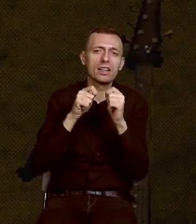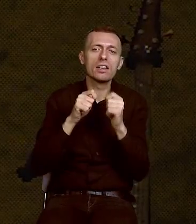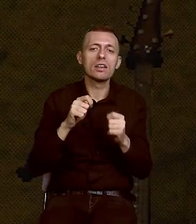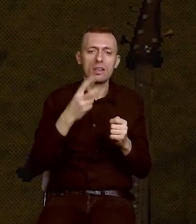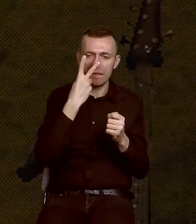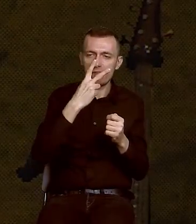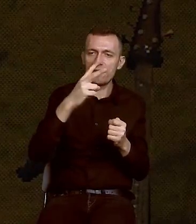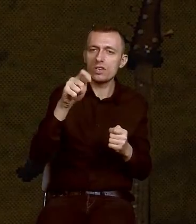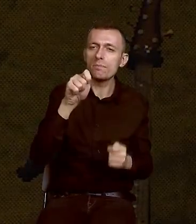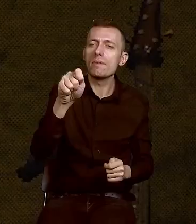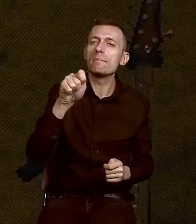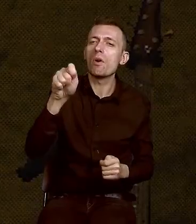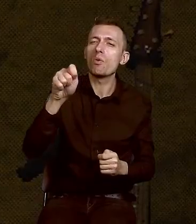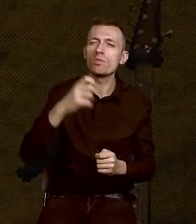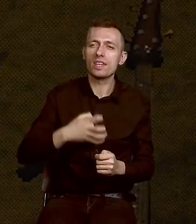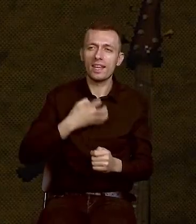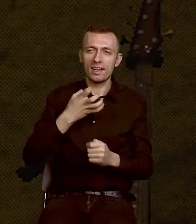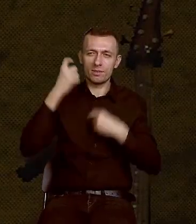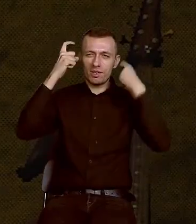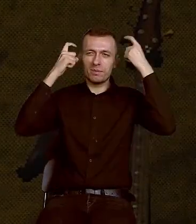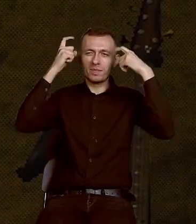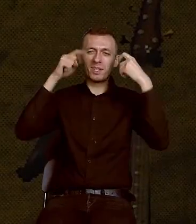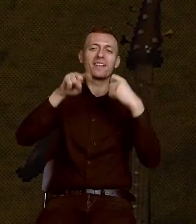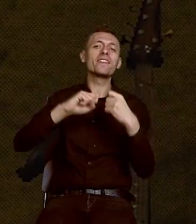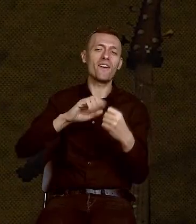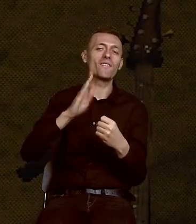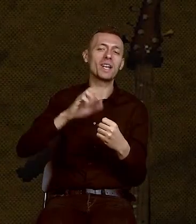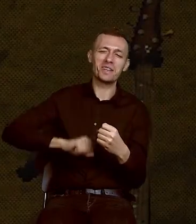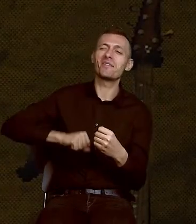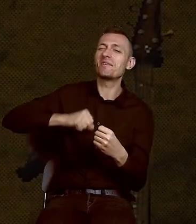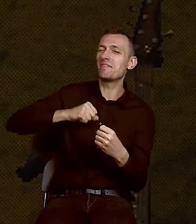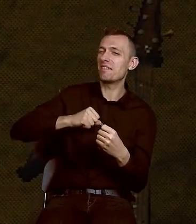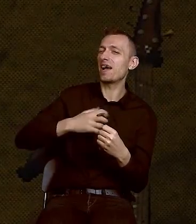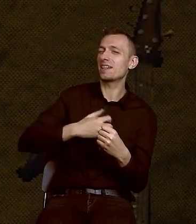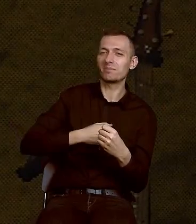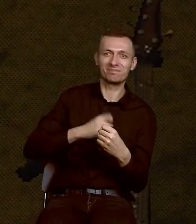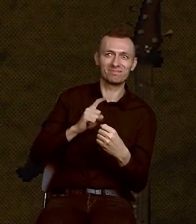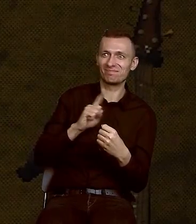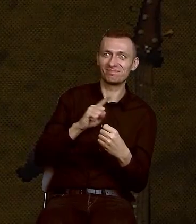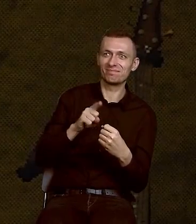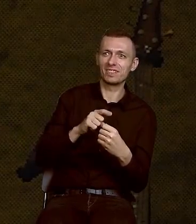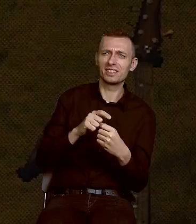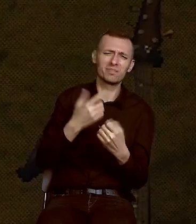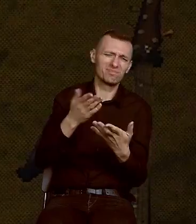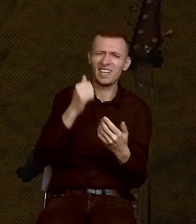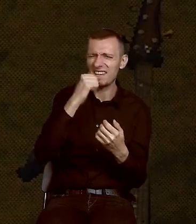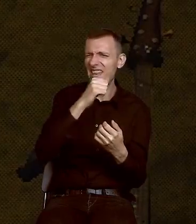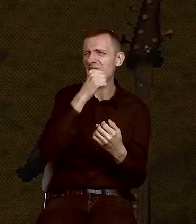To nie będzie bolało. Nikt się nigdy o tym nie dowie. Po prostu to tylko